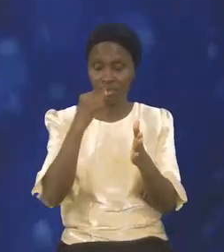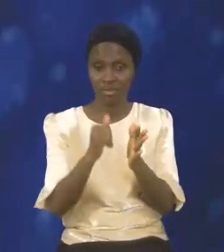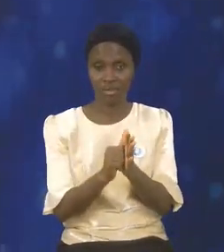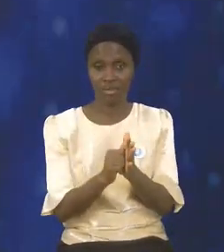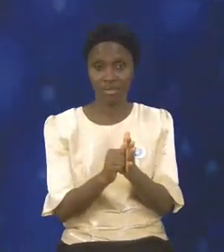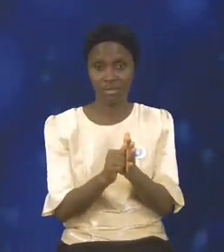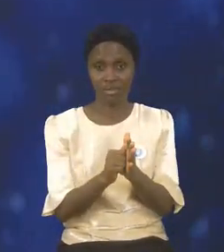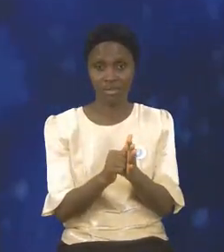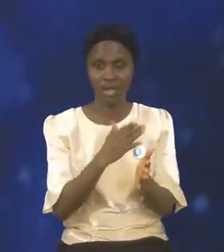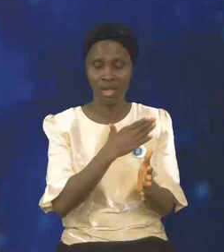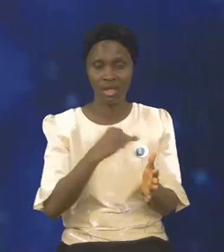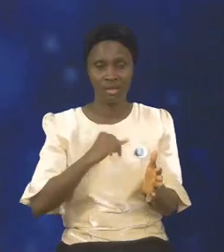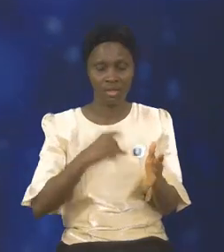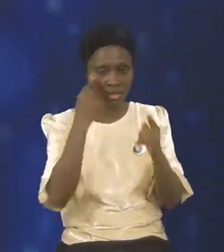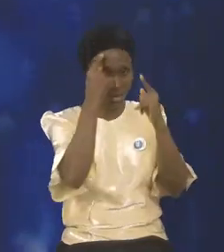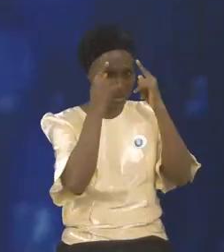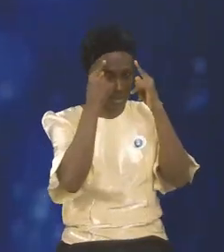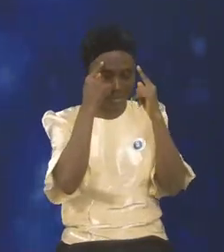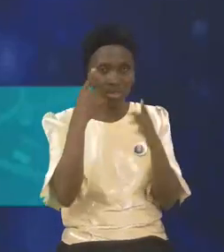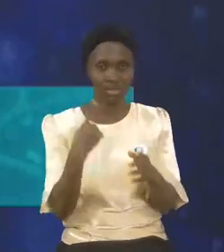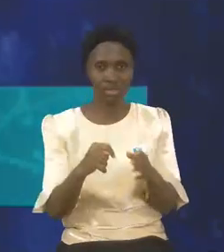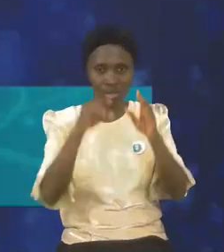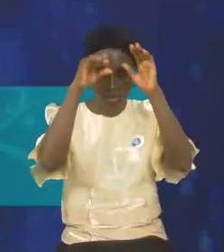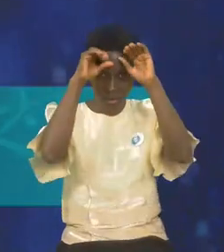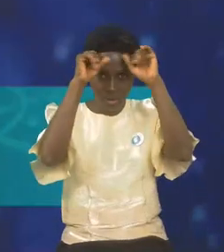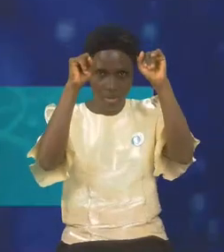10 têtes, chapitre 7,